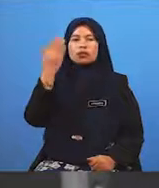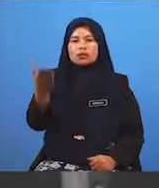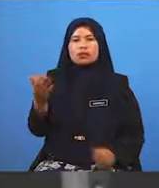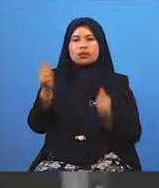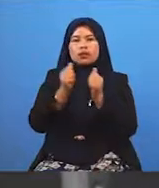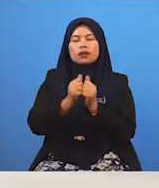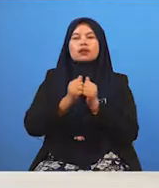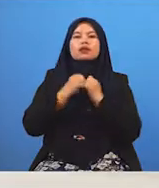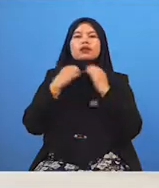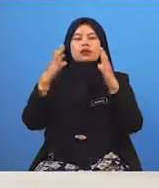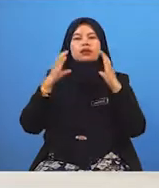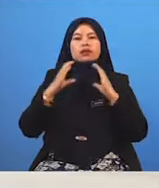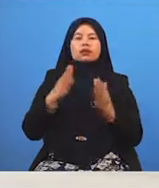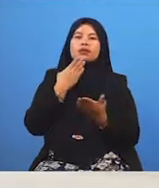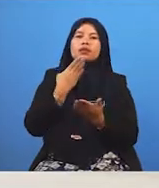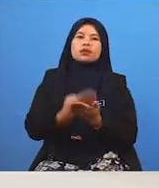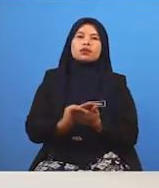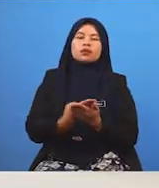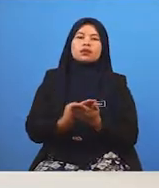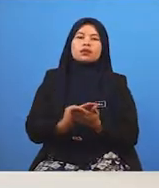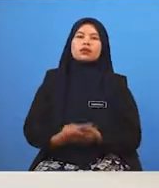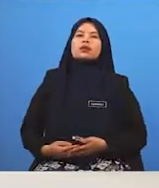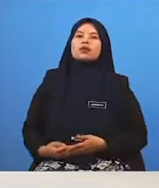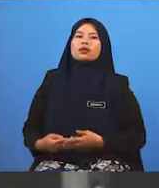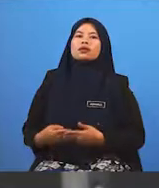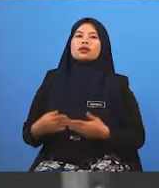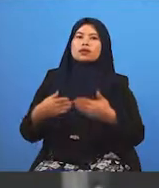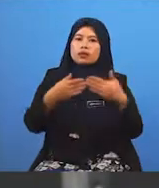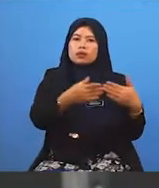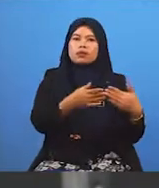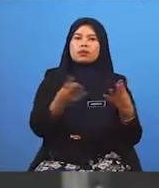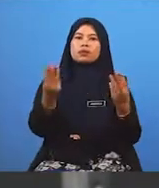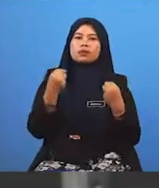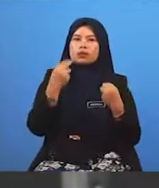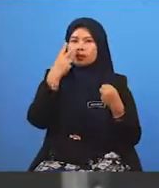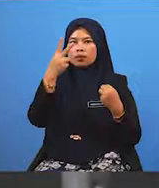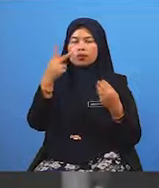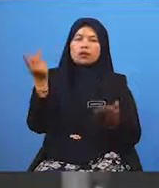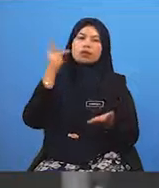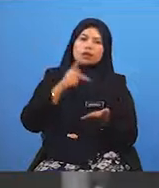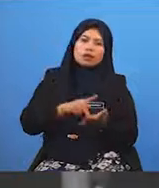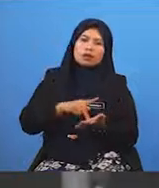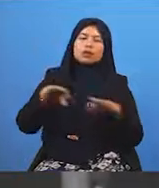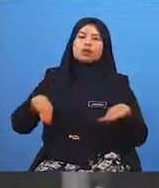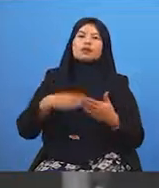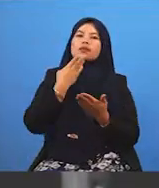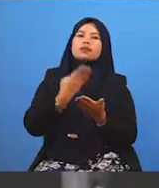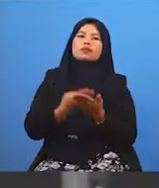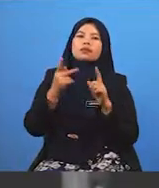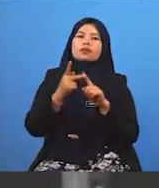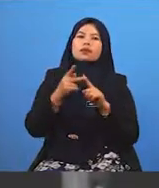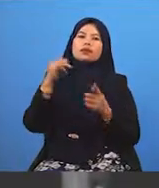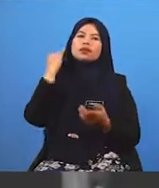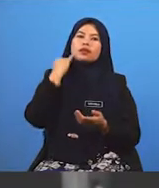yang baik. Yang seterusnya, mari kita lihat apakah kesan berbuat baik pada isteri. Yang